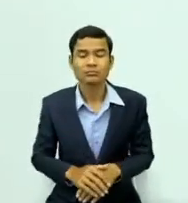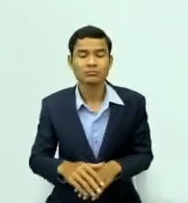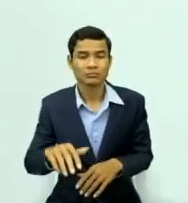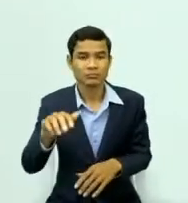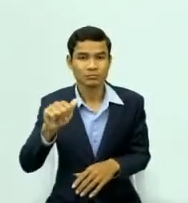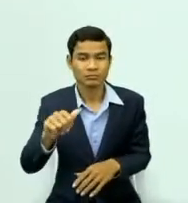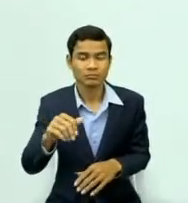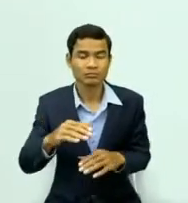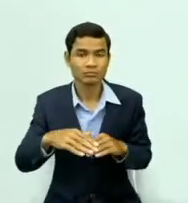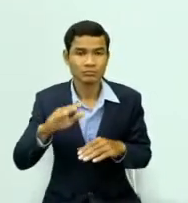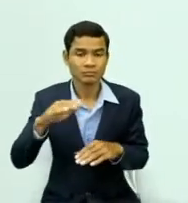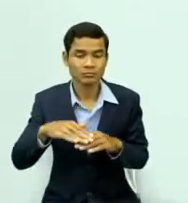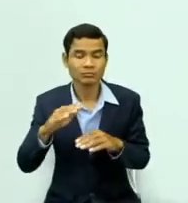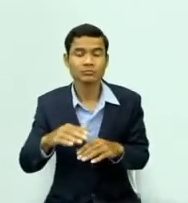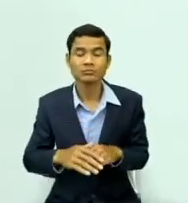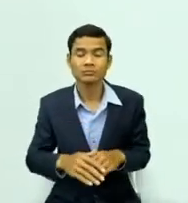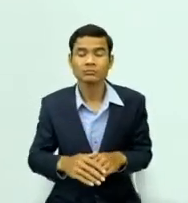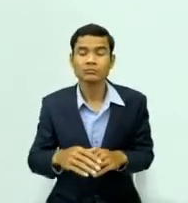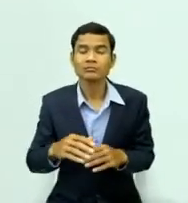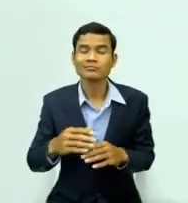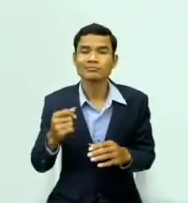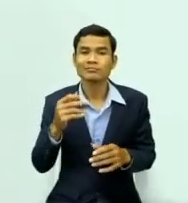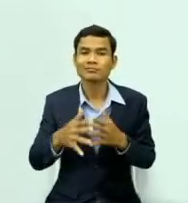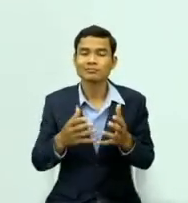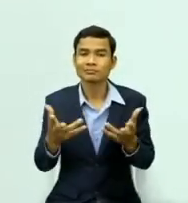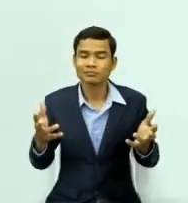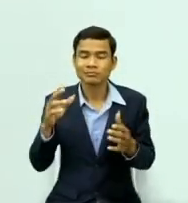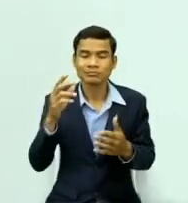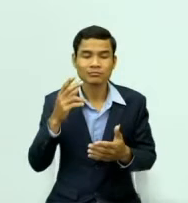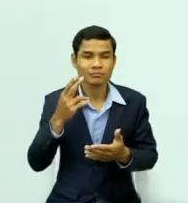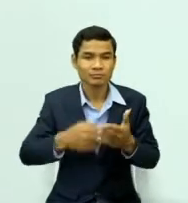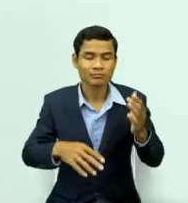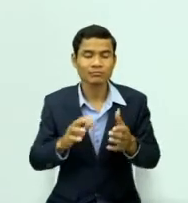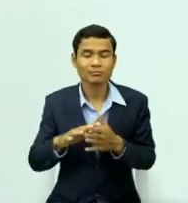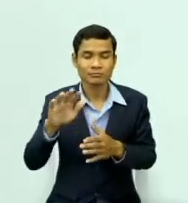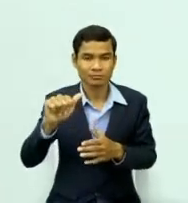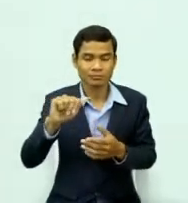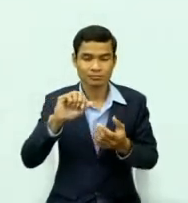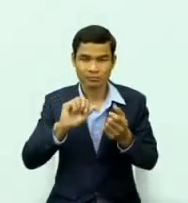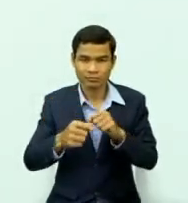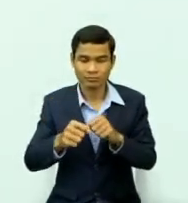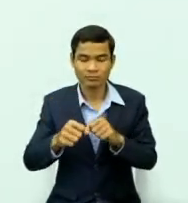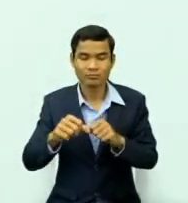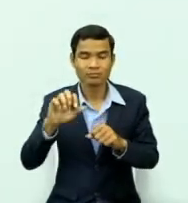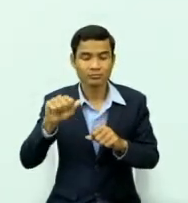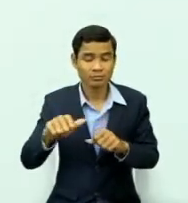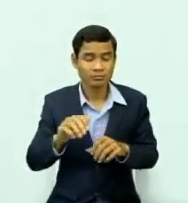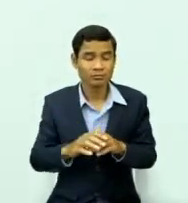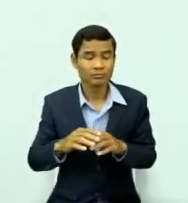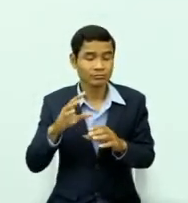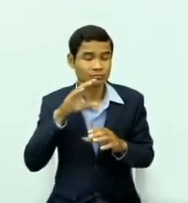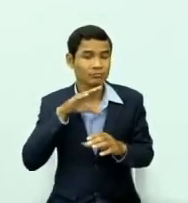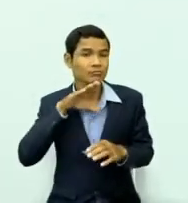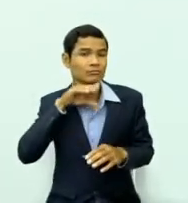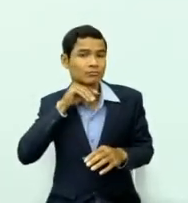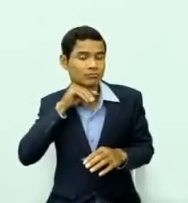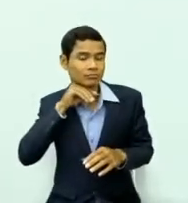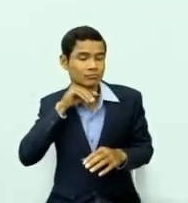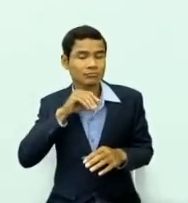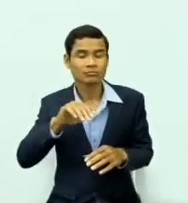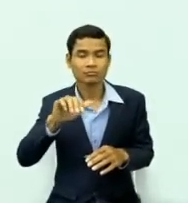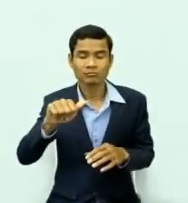chà đôi thằng lừa đá cứ dân đã sở nhà với con nằm bay ơi ơi nhớ đâu sâu từ chia nhỏ con chà đã sở nhà